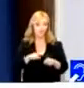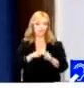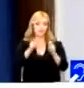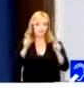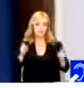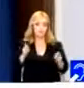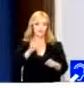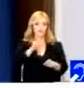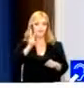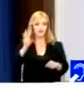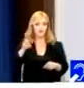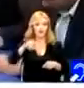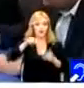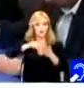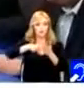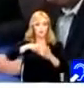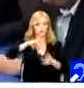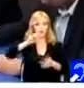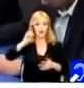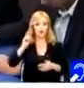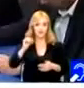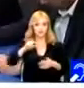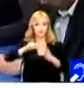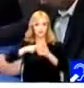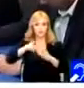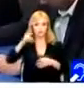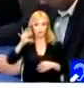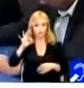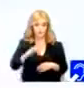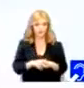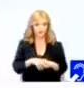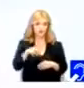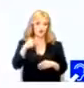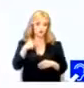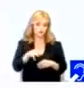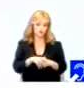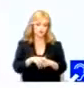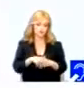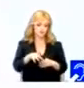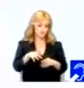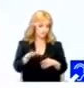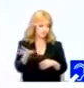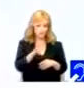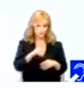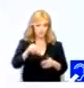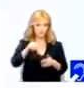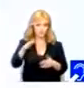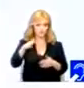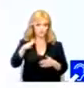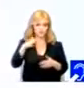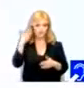site-ul www.mae.ro. Ambasada României la Chișinău anunță că acreditarea observatorilor internaționali și a